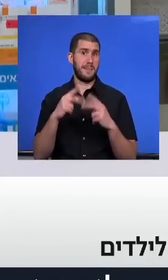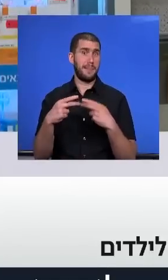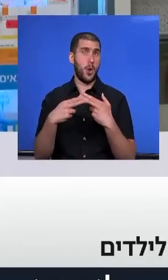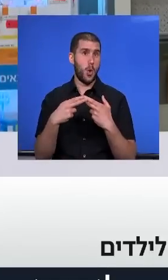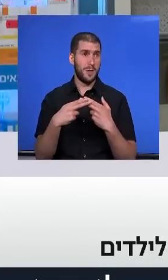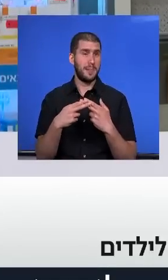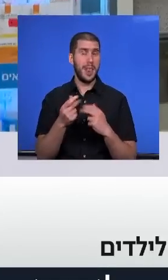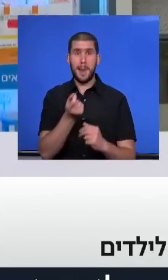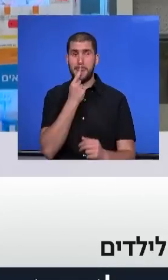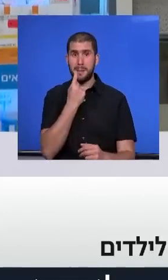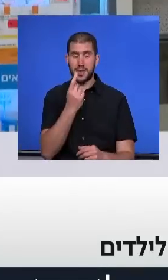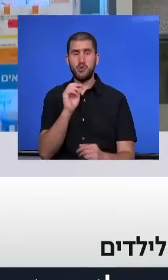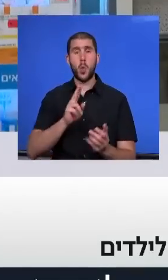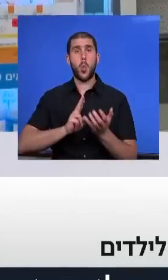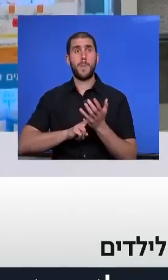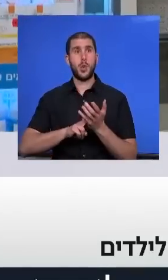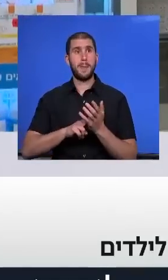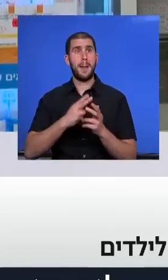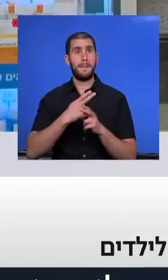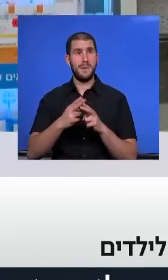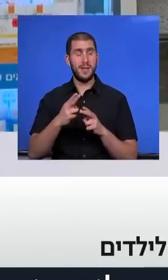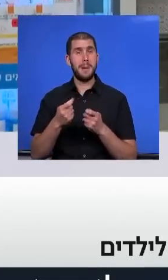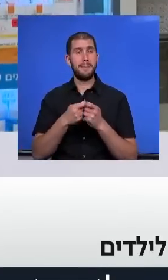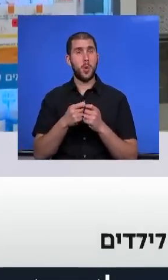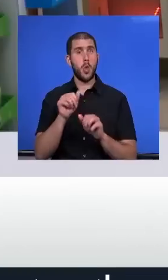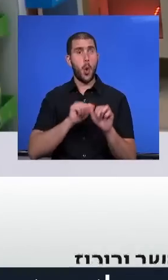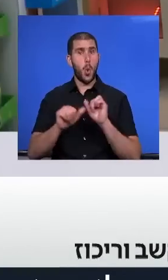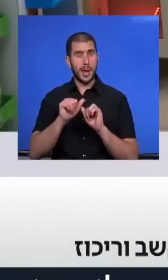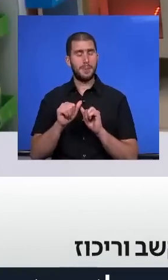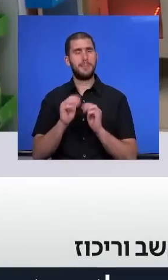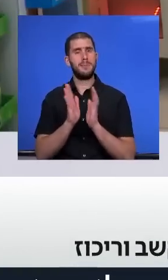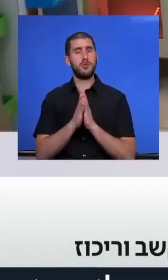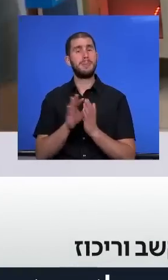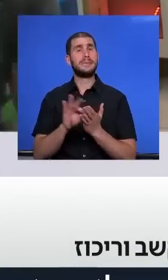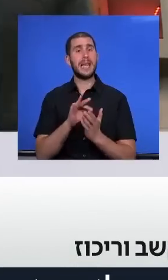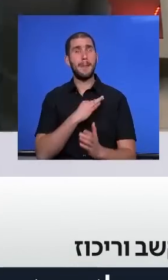לבתי המרקחת של קופות החולים בלבד. בארגון הרוקחים קוראים למשרד הבריאות